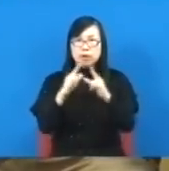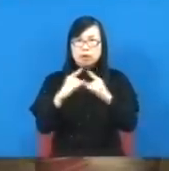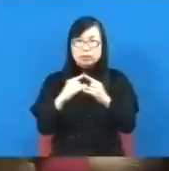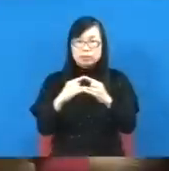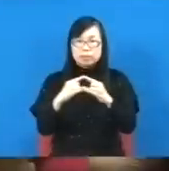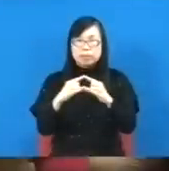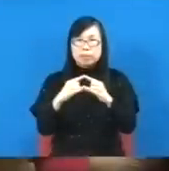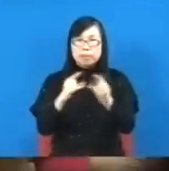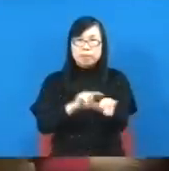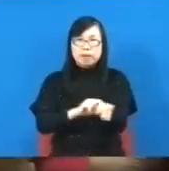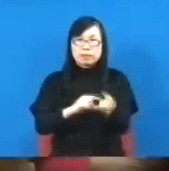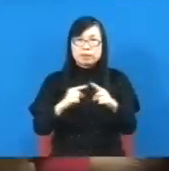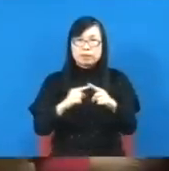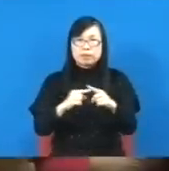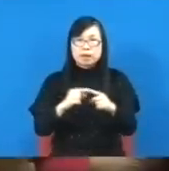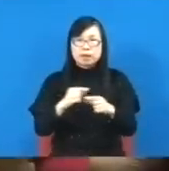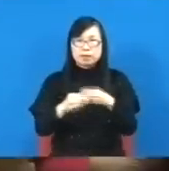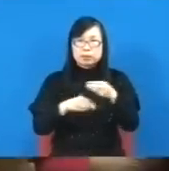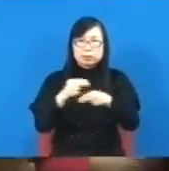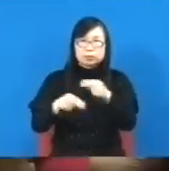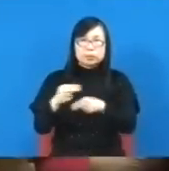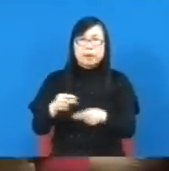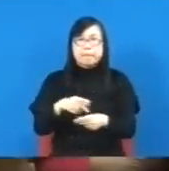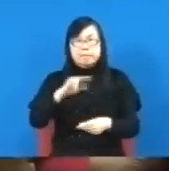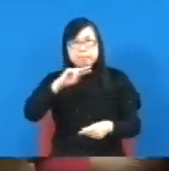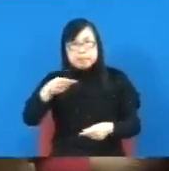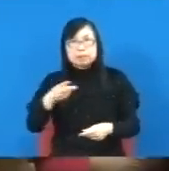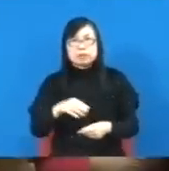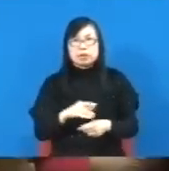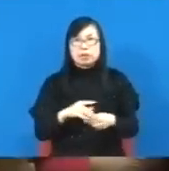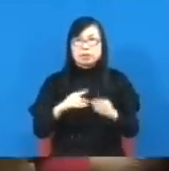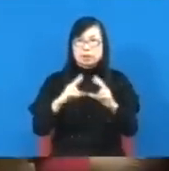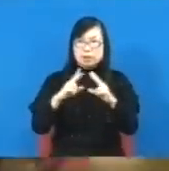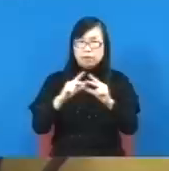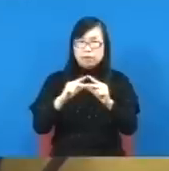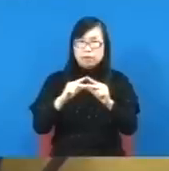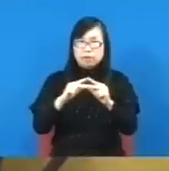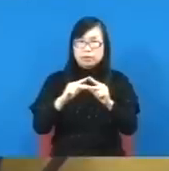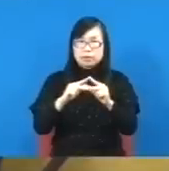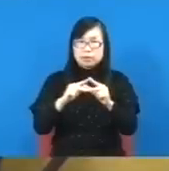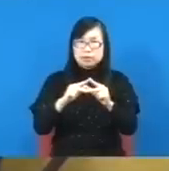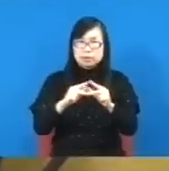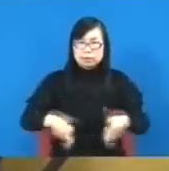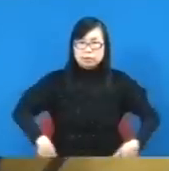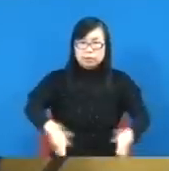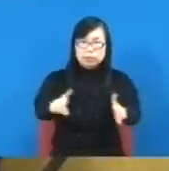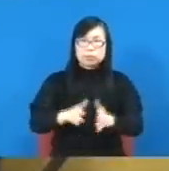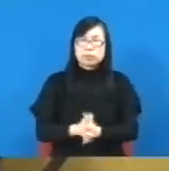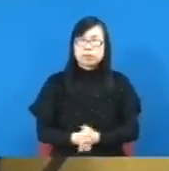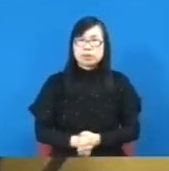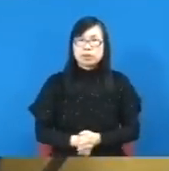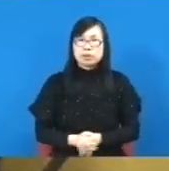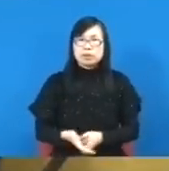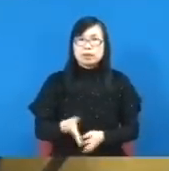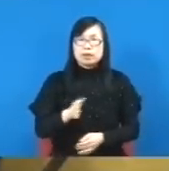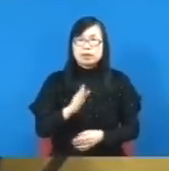咧出現咗艾滋村啊！ 哦， 咁嗱呢件事啊點樣揭出嚟嘅咧？就係、是、當